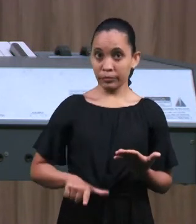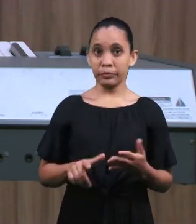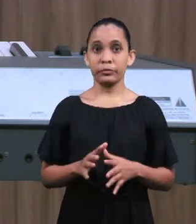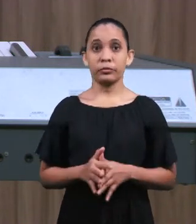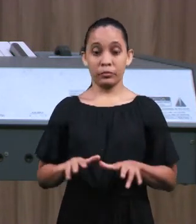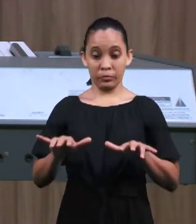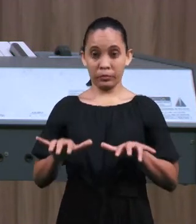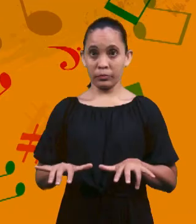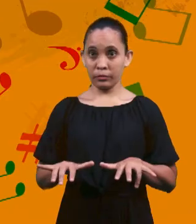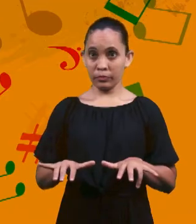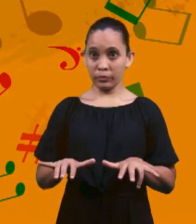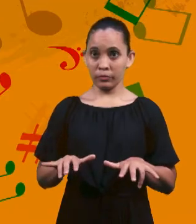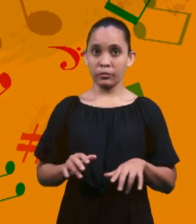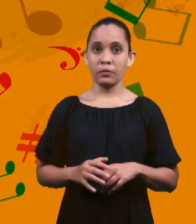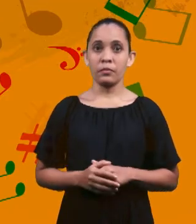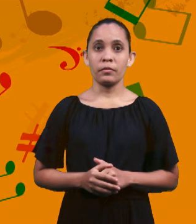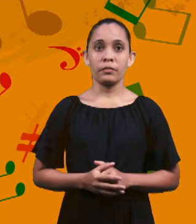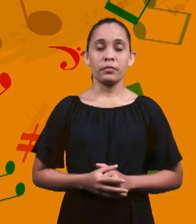3, 4.